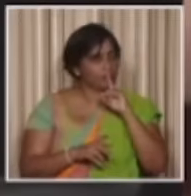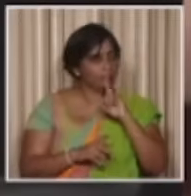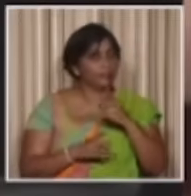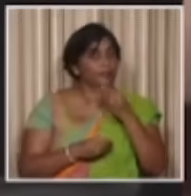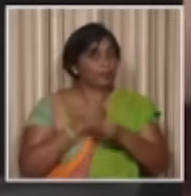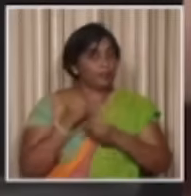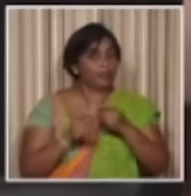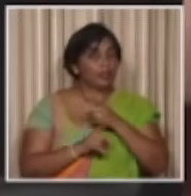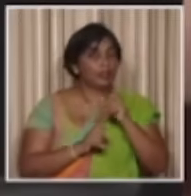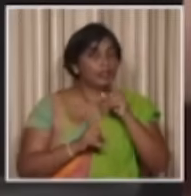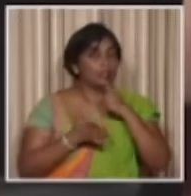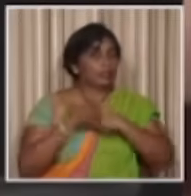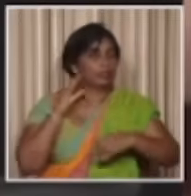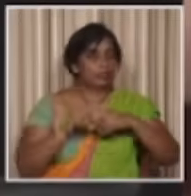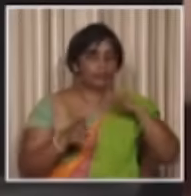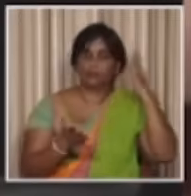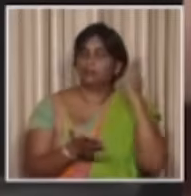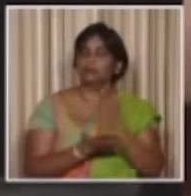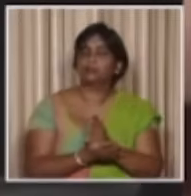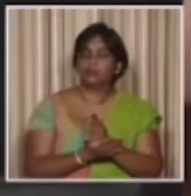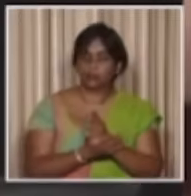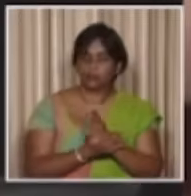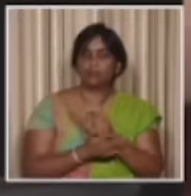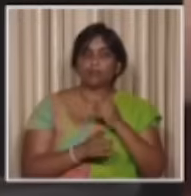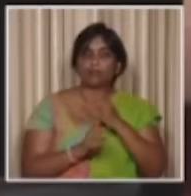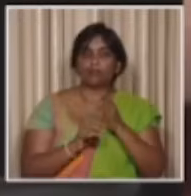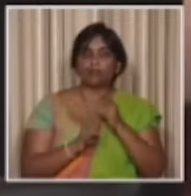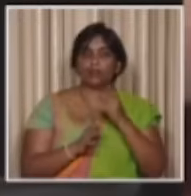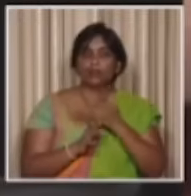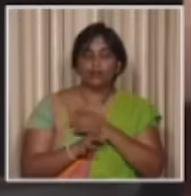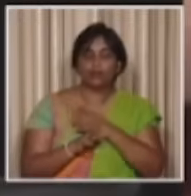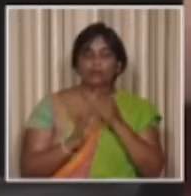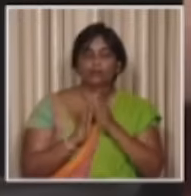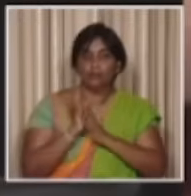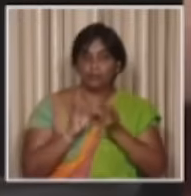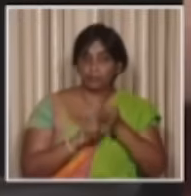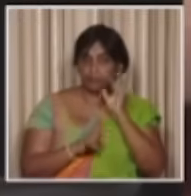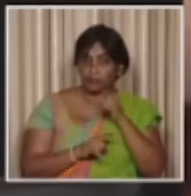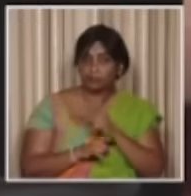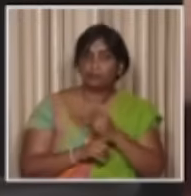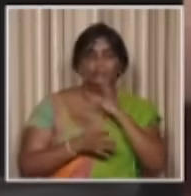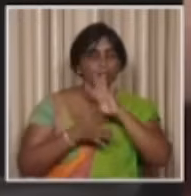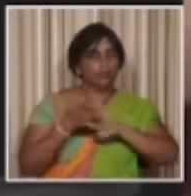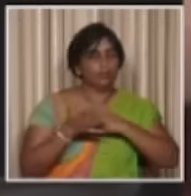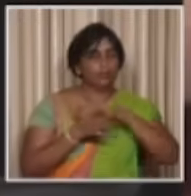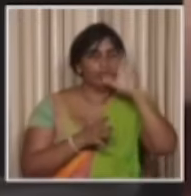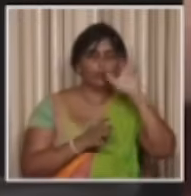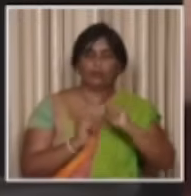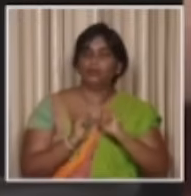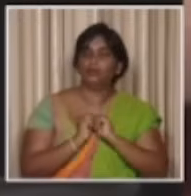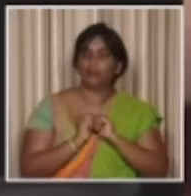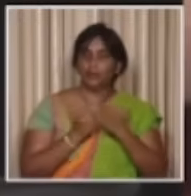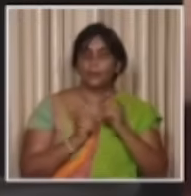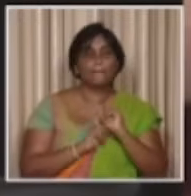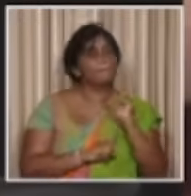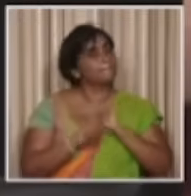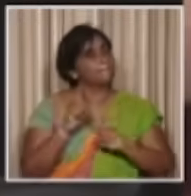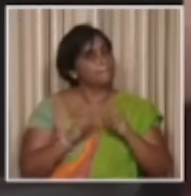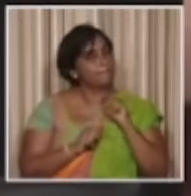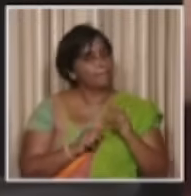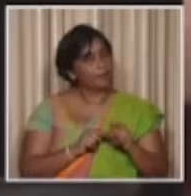ඩීල් දේශපාලනට දැන් තිත තියන්න ඕනි කාලේ ආවිල්ලා තියෙනවා. ජනාධිපතිතුමාටත් කියනවා මේ අයවැය ගෙනවට වැඩක් නැහැ.